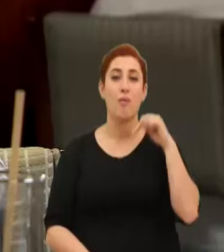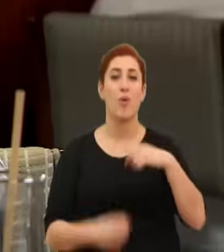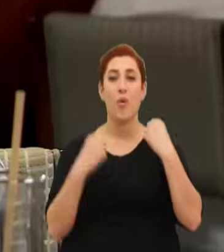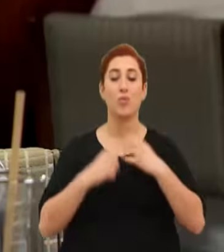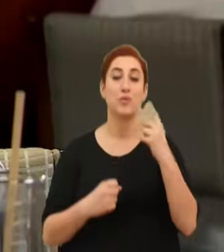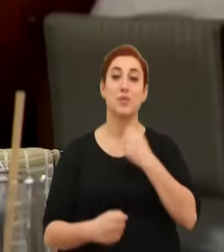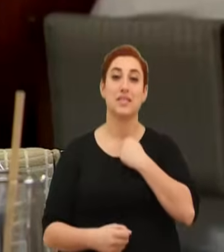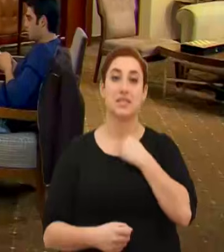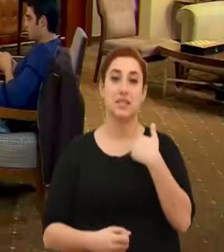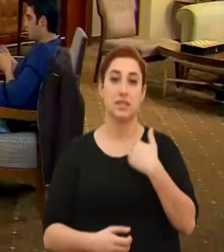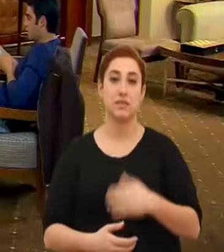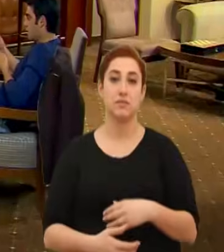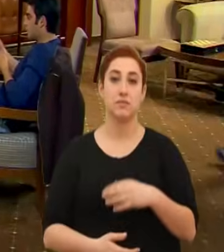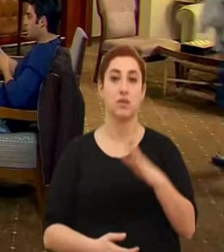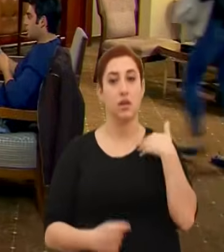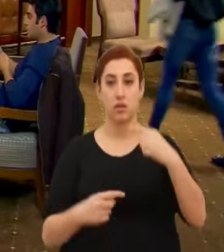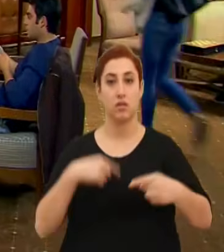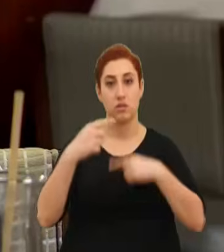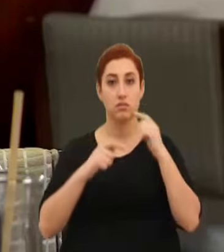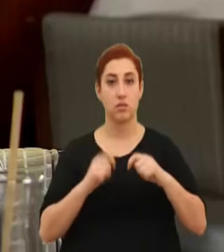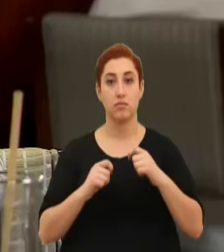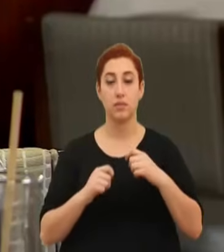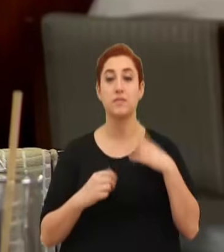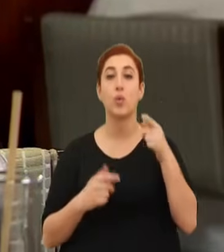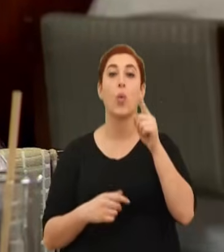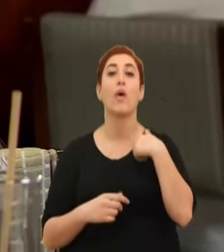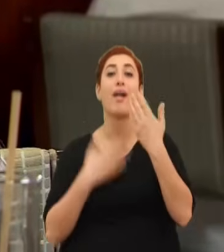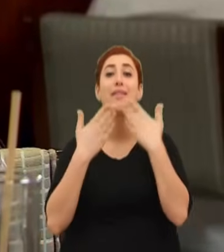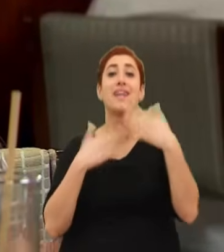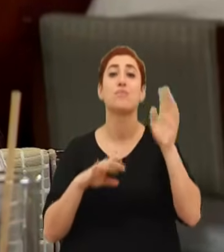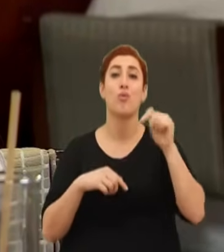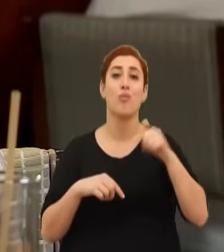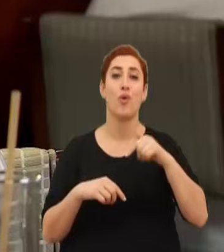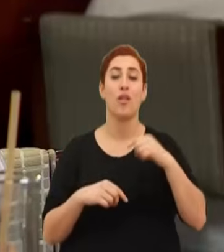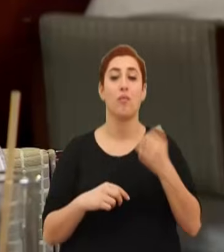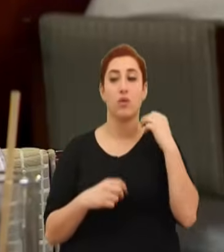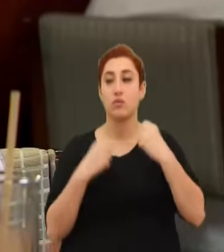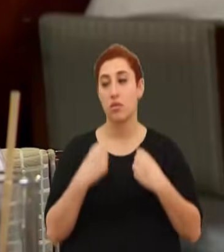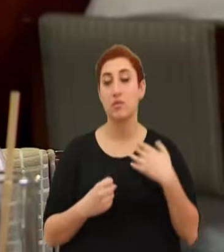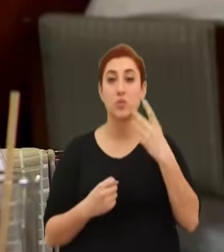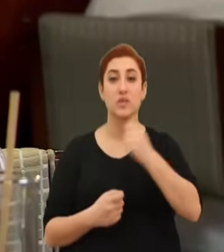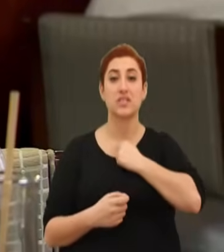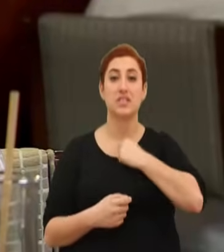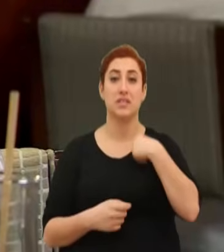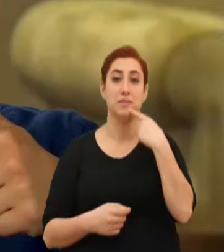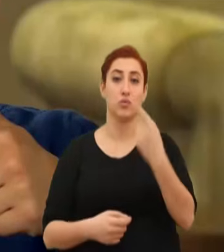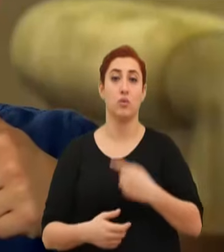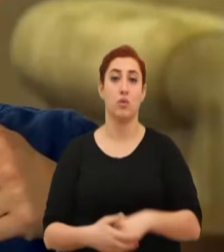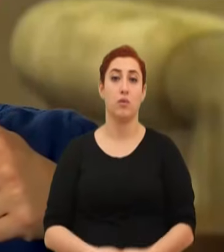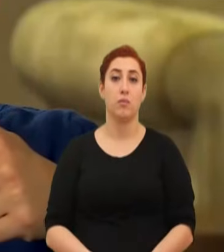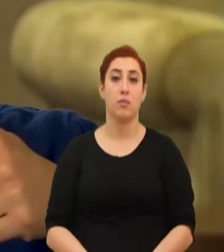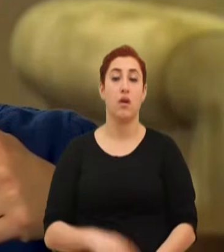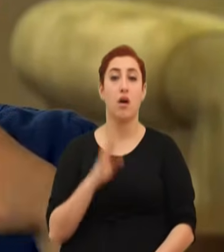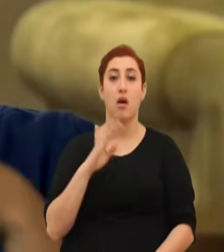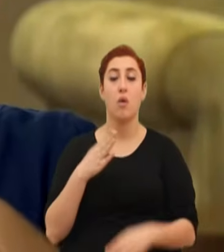böyle oturmaktan çok sıkıldım. Gel yer değiştirin. Ya ondan bahsetmiyorum ya. Böyle miskin miskin oturmaktan çok sıkıldım diyorum.